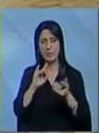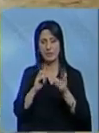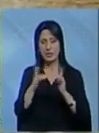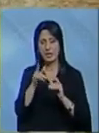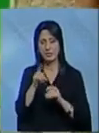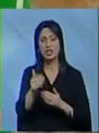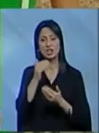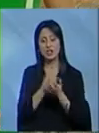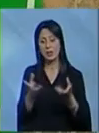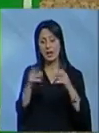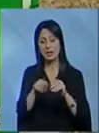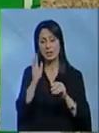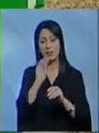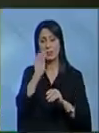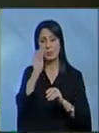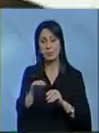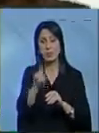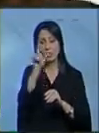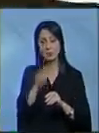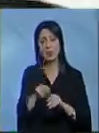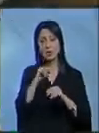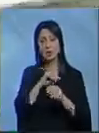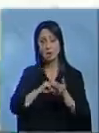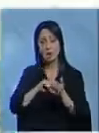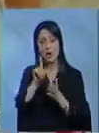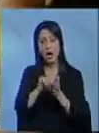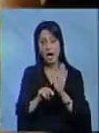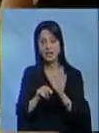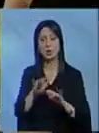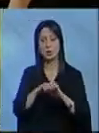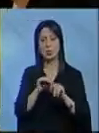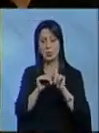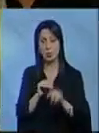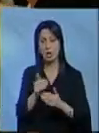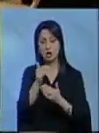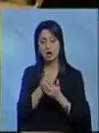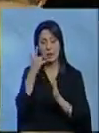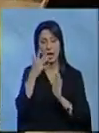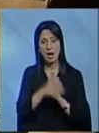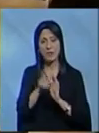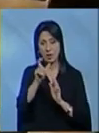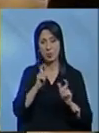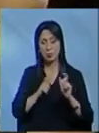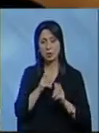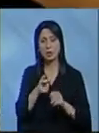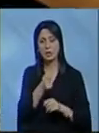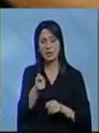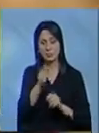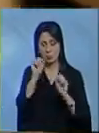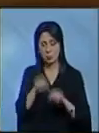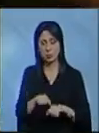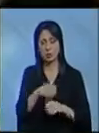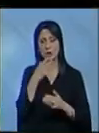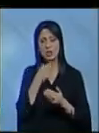ვებგვერდზე. შედეგებთან ერთად იქნება განთავსებული აბიტურიენტის ნაშრომის ასლი და მიღებული ქულა. შედეგების გაგებას აბიტურიენტები მოკლე ტექსტური